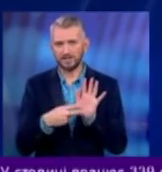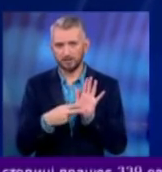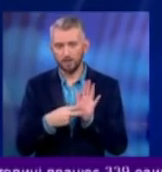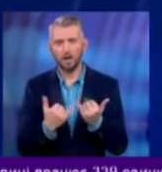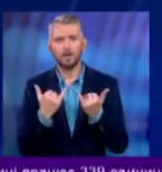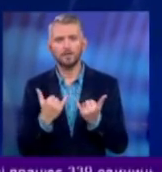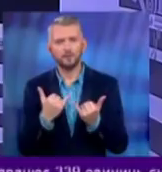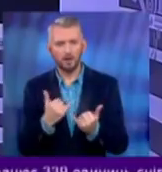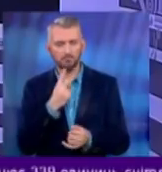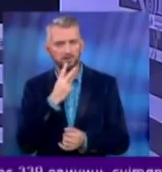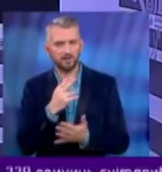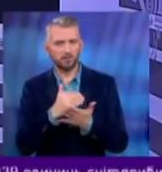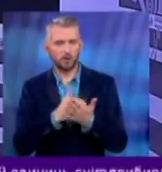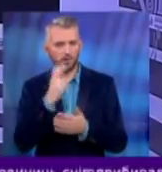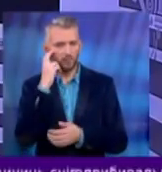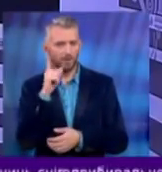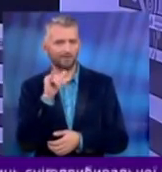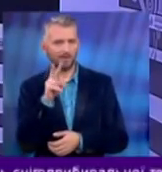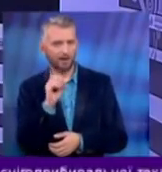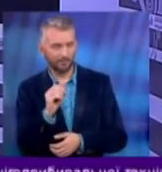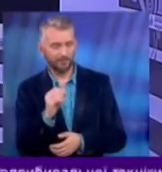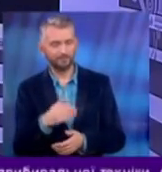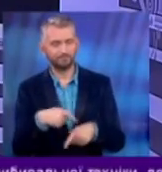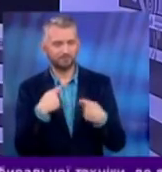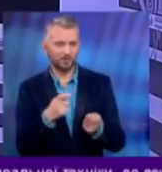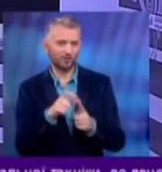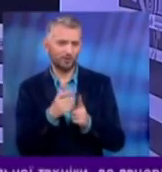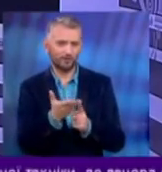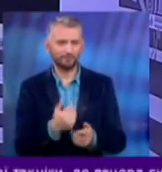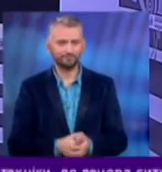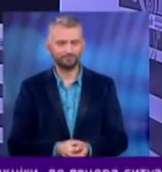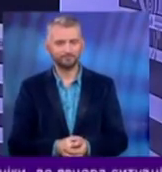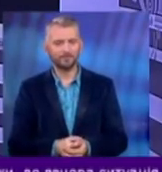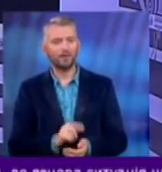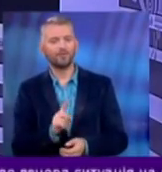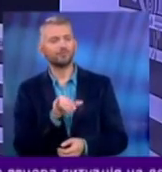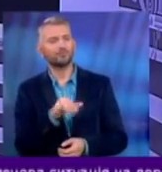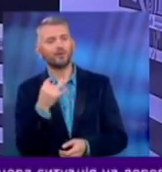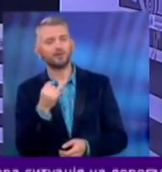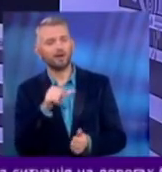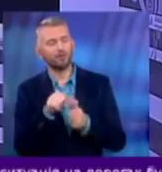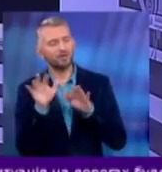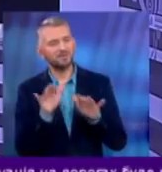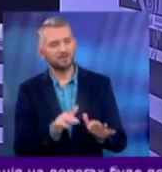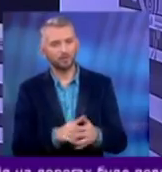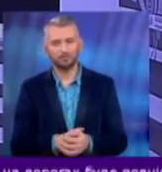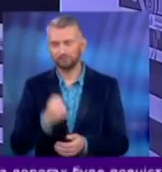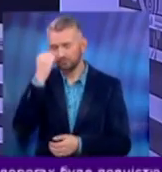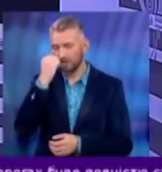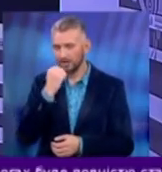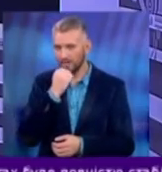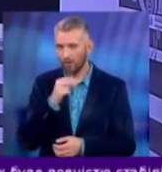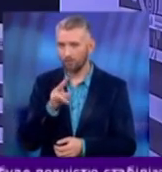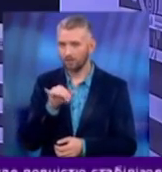зараз приєднуйтесь до прямого ефіру програми «Київ Лайф». Альоні Зінченко, передаю слово. Що у вас цікаво, окрім снігу? Дякую тобі, Лілю.